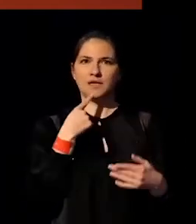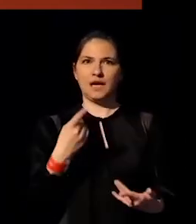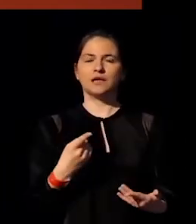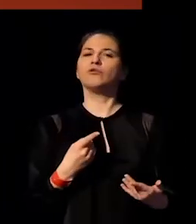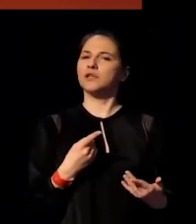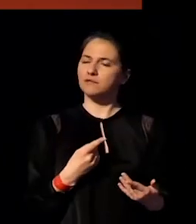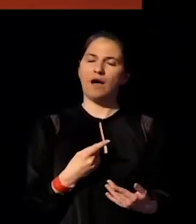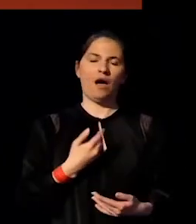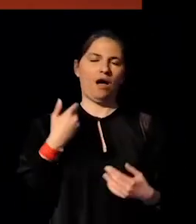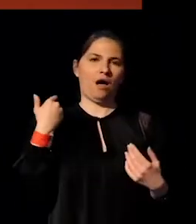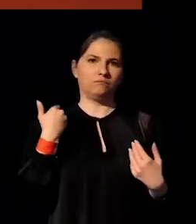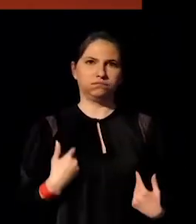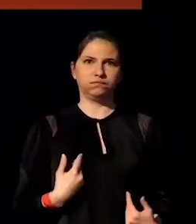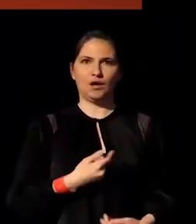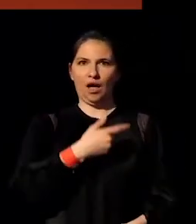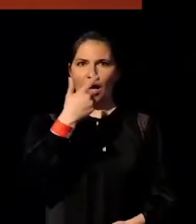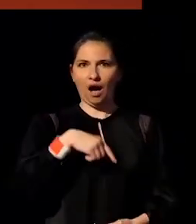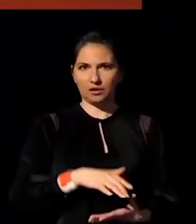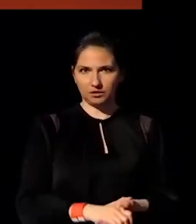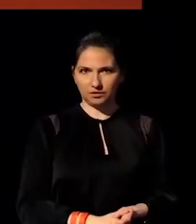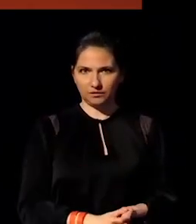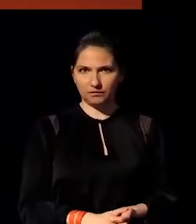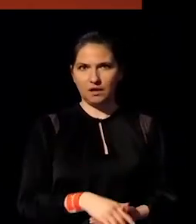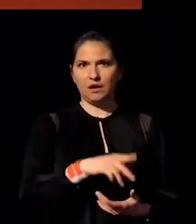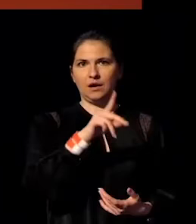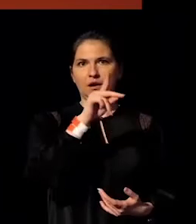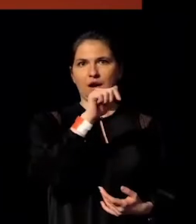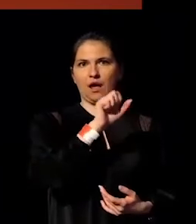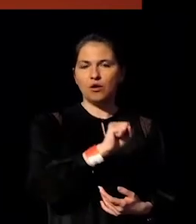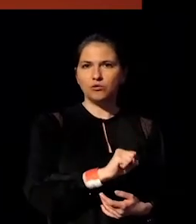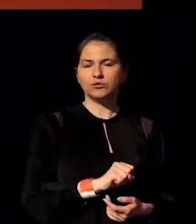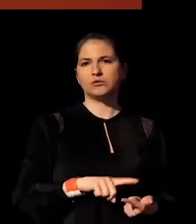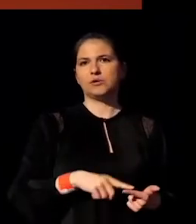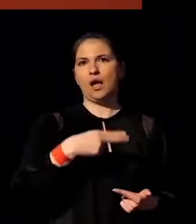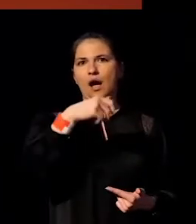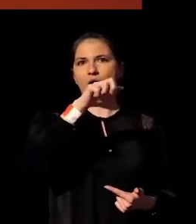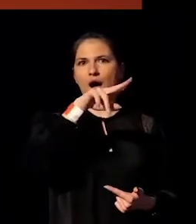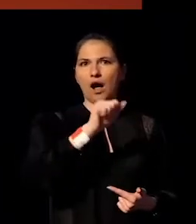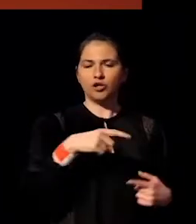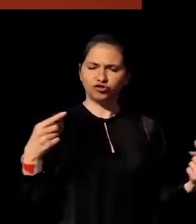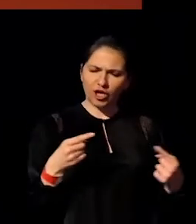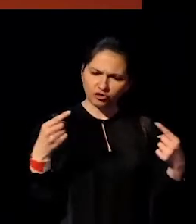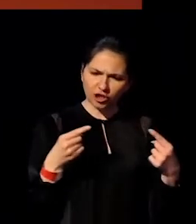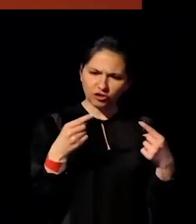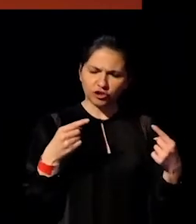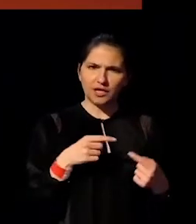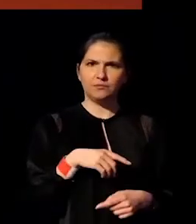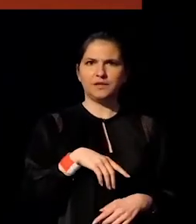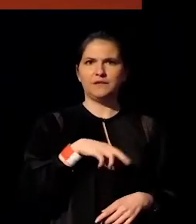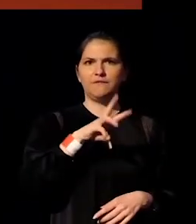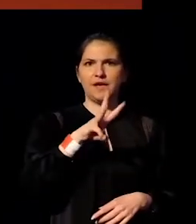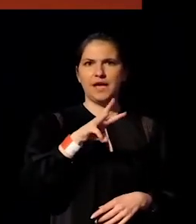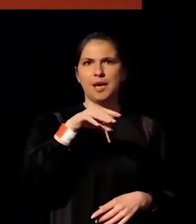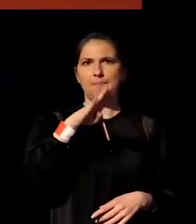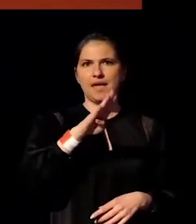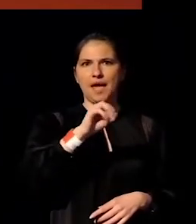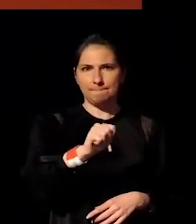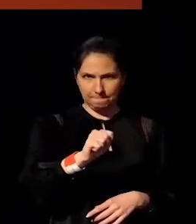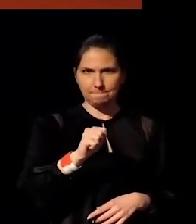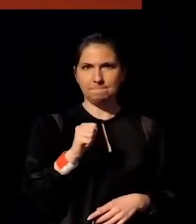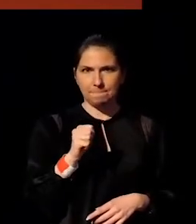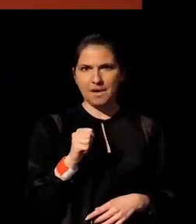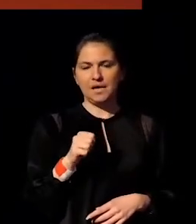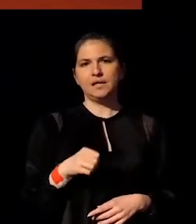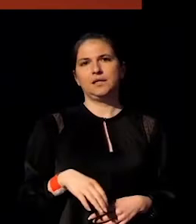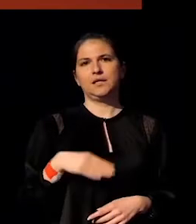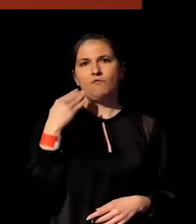Arbeit. Ich weiß noch, wie wir, Klaus und Harald und ich, gestritten haben um die WBM, die Wohnungsbaugesellschaft